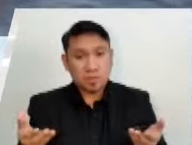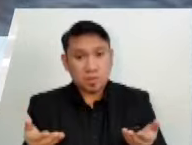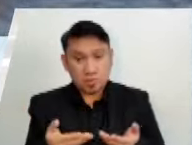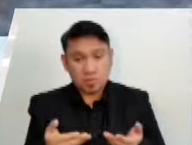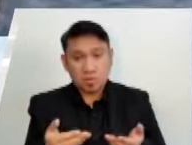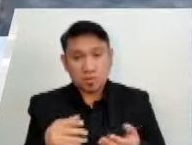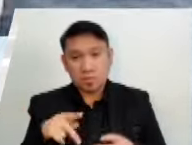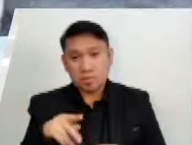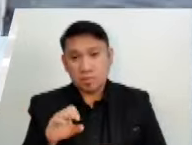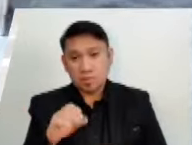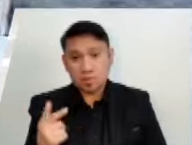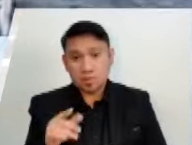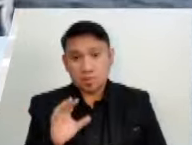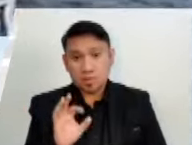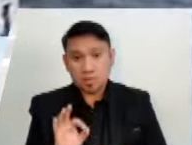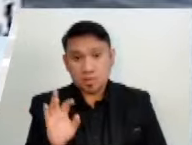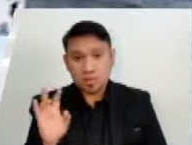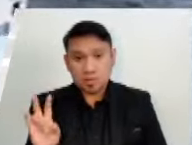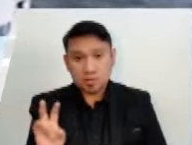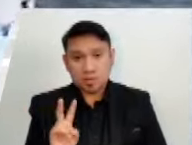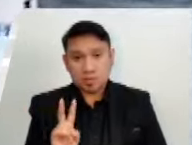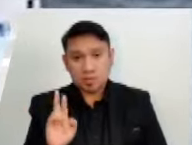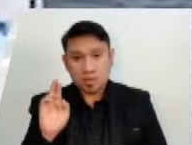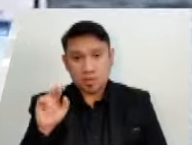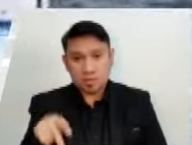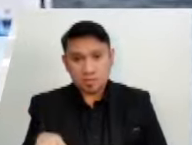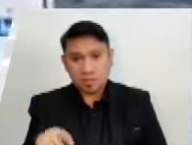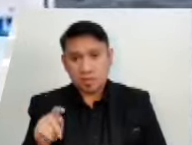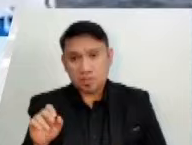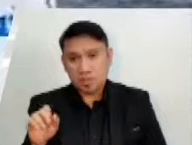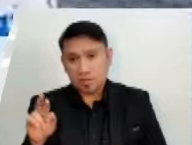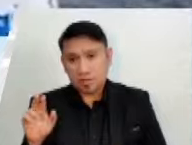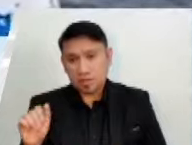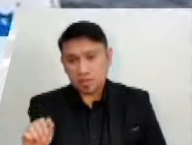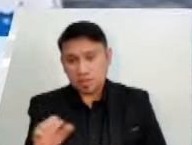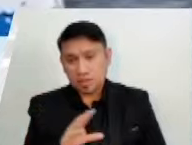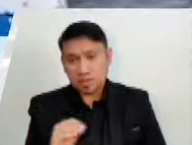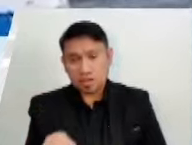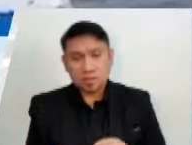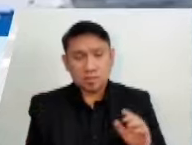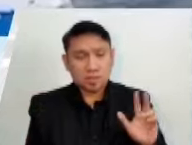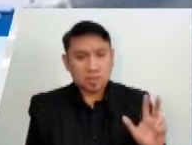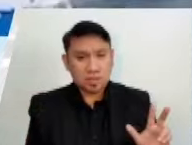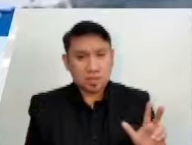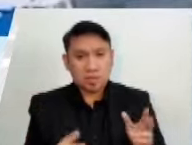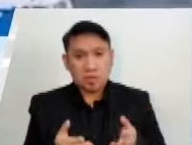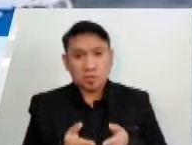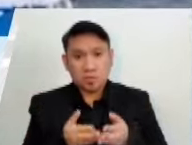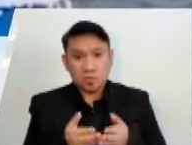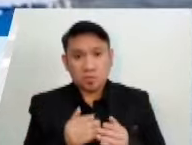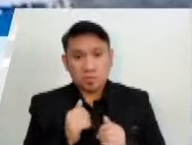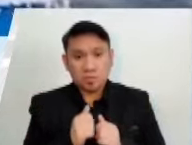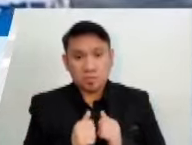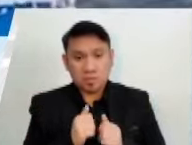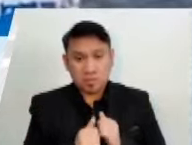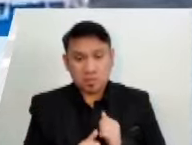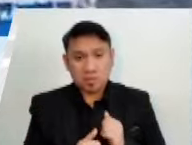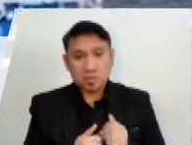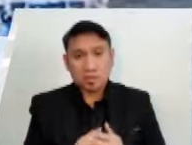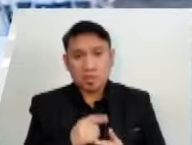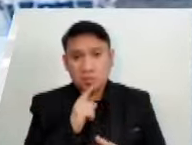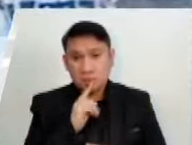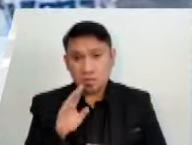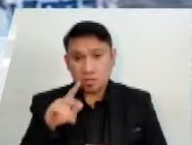97 m brp Teresa Magbanua at tatlong 44 meter Patrol boats ay simbolo raw ng Pangako ng pcg na